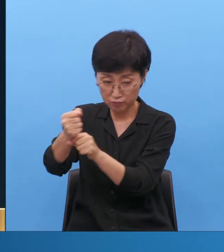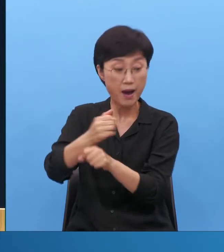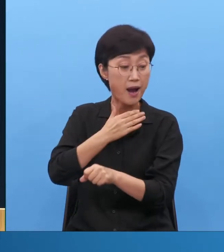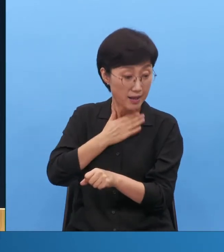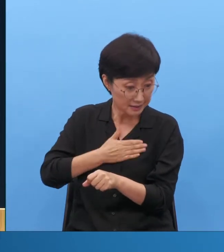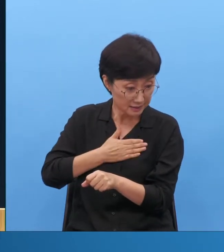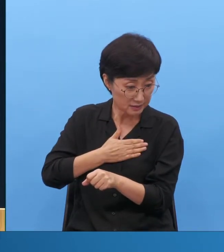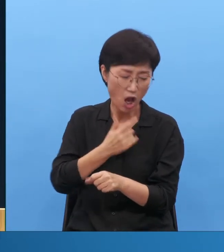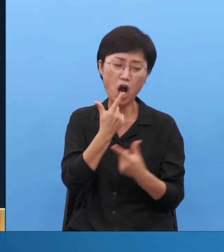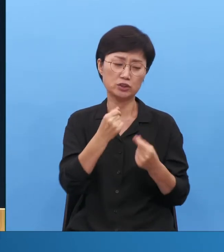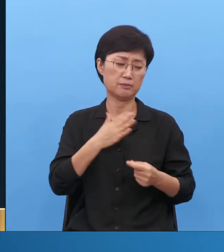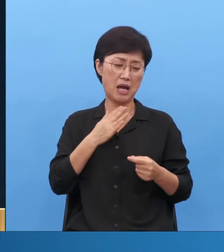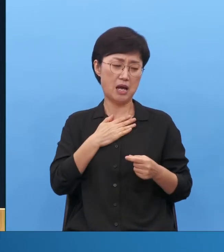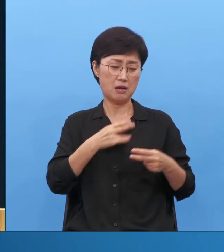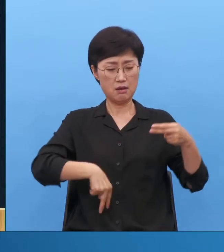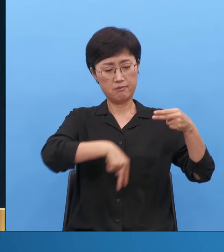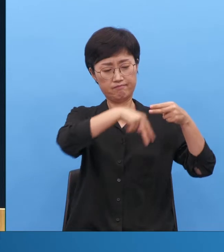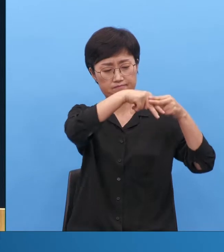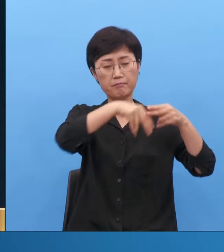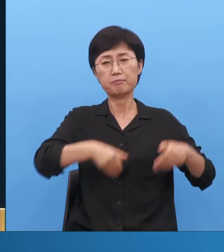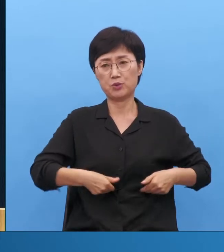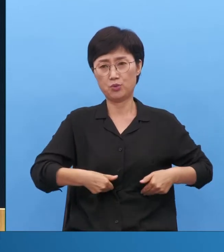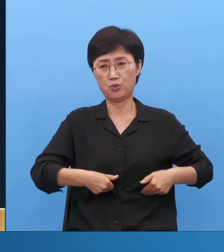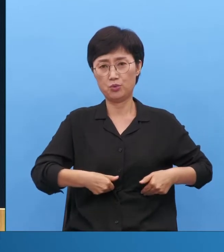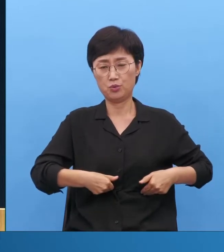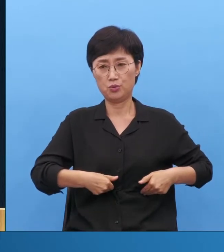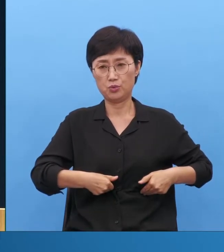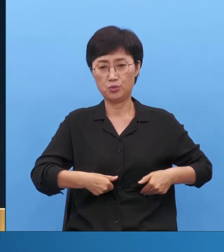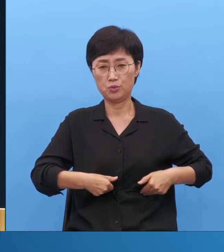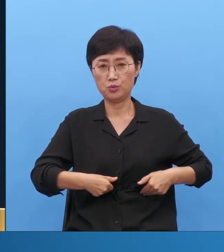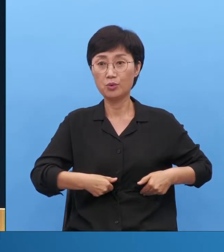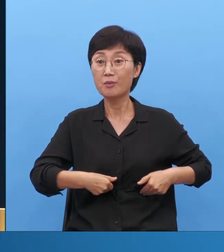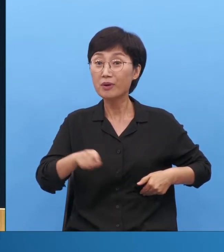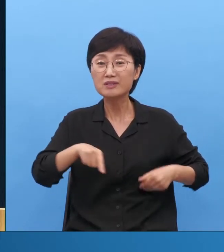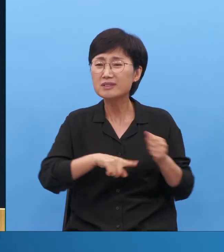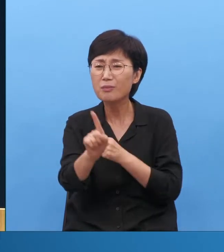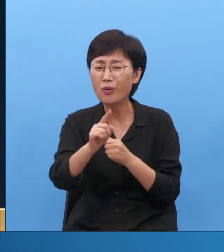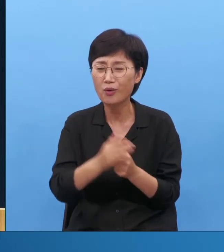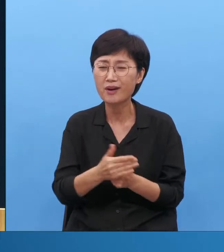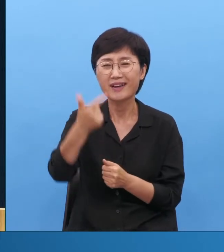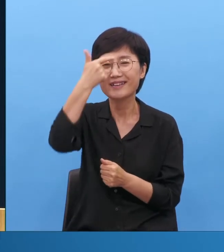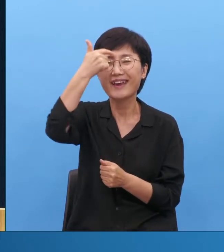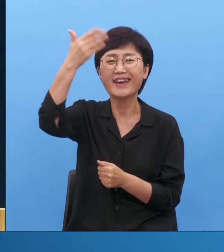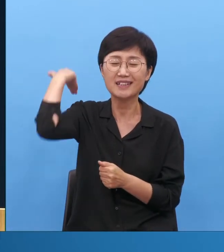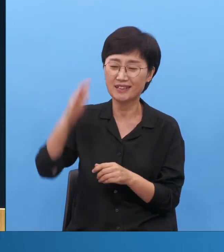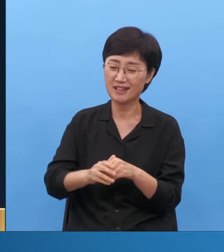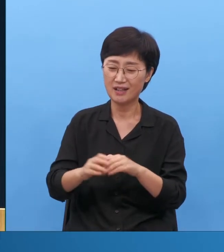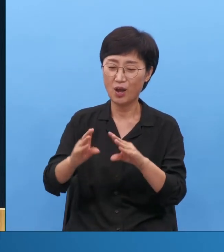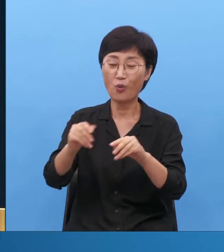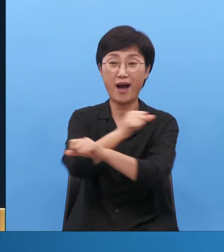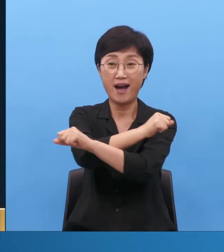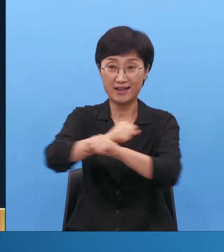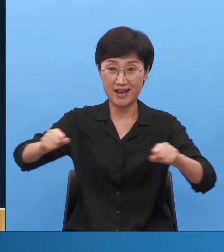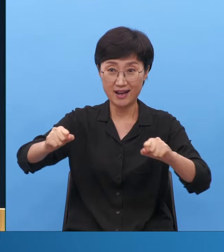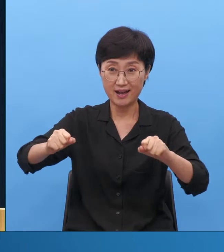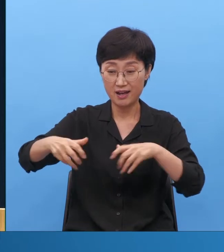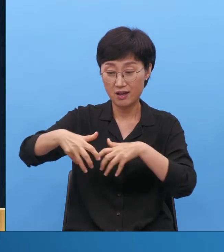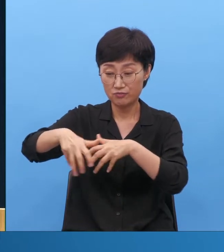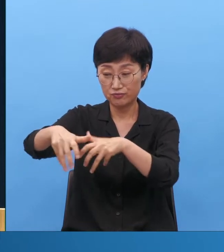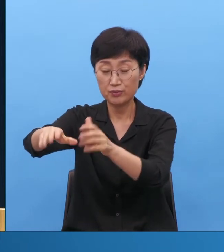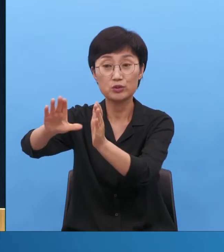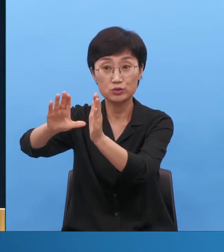얘기하시는 wilderness, 거죠. so must the Son of Man be lifted up. 그게 뭔 말인가 하니까 광야 때 뱀에게 물려서 노뱀 들어가서 본 사람들 살았잖아요. 나도